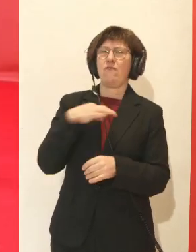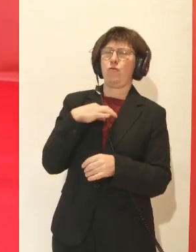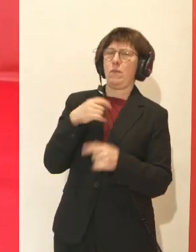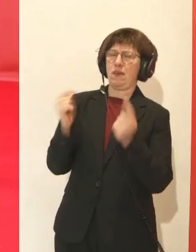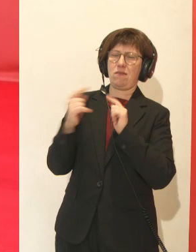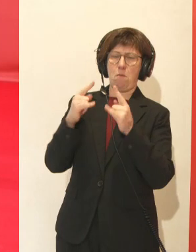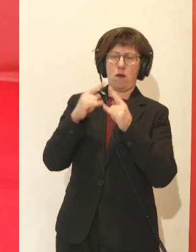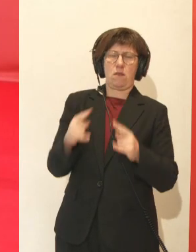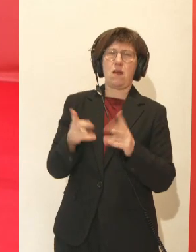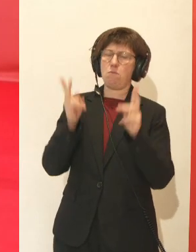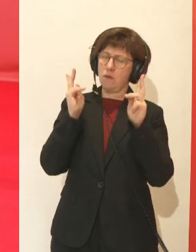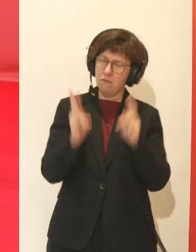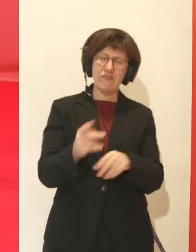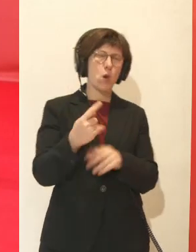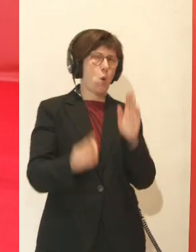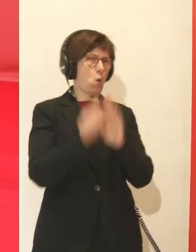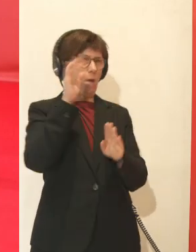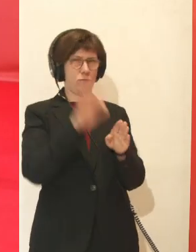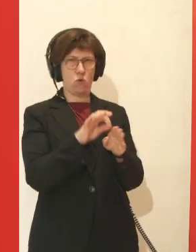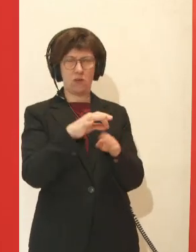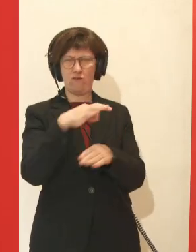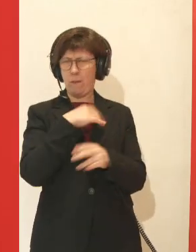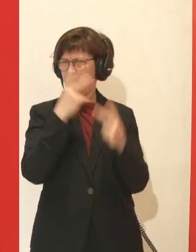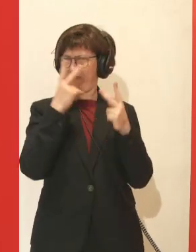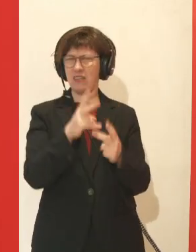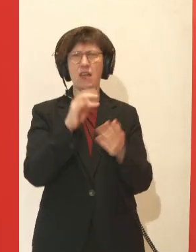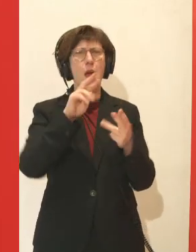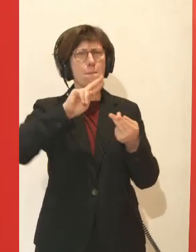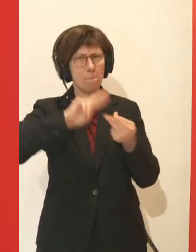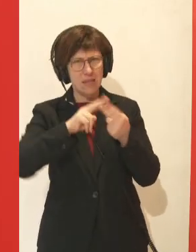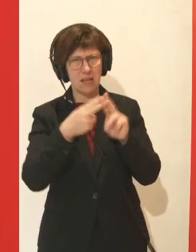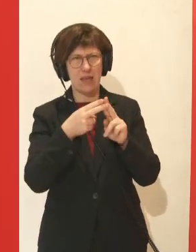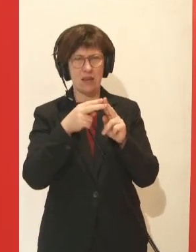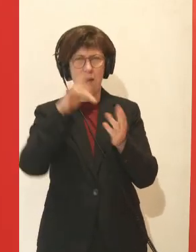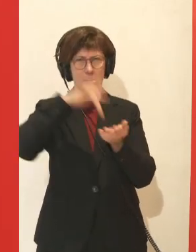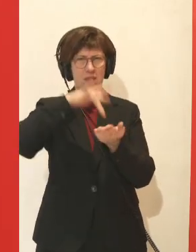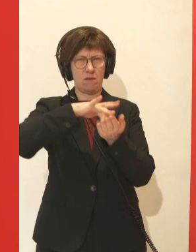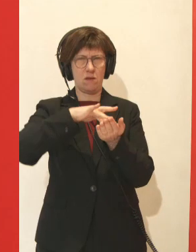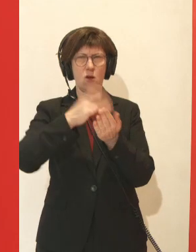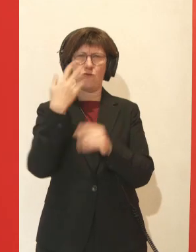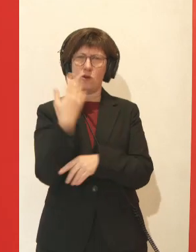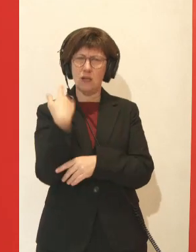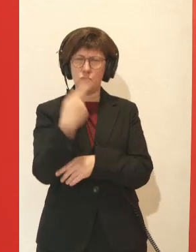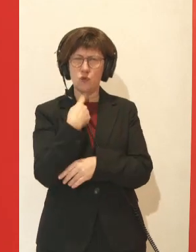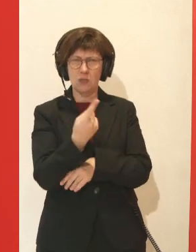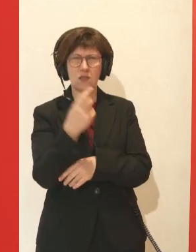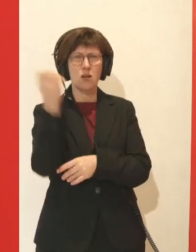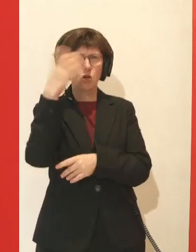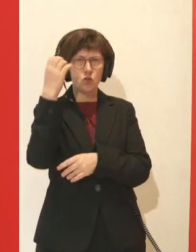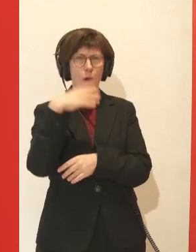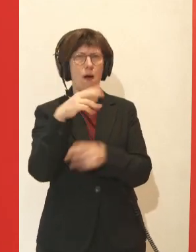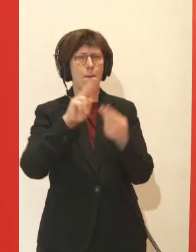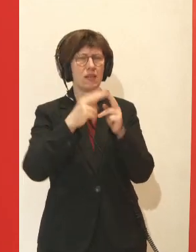jetzt in diesem Programmprozess. Uns war das total wichtig, dass die Mitglieder im Mittelpunkt stehen. Wir haben hast du ja vorhin auch schon erzählt, wir haben über den Sommer die